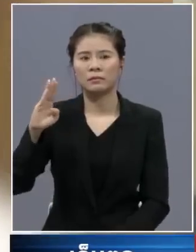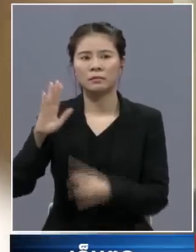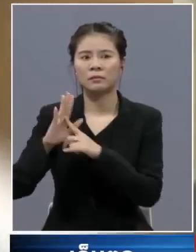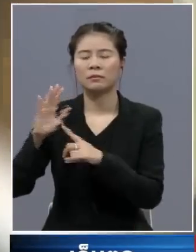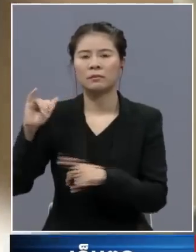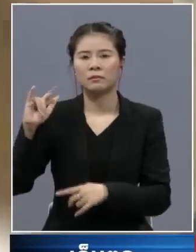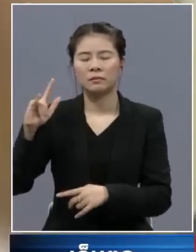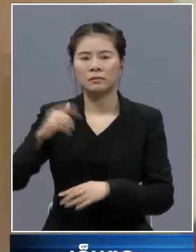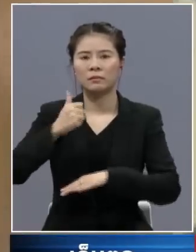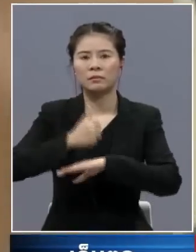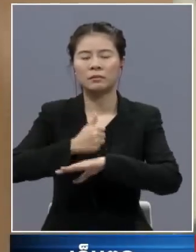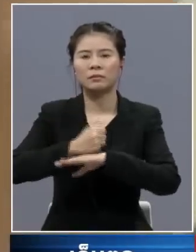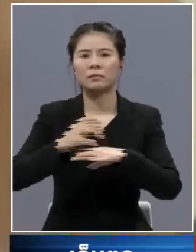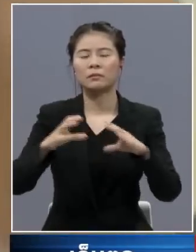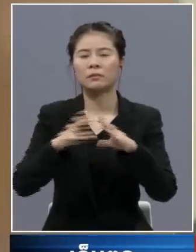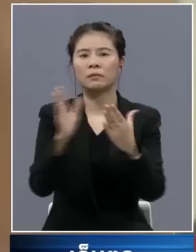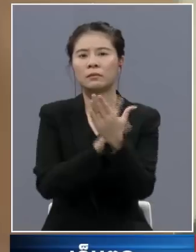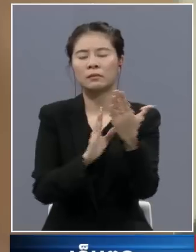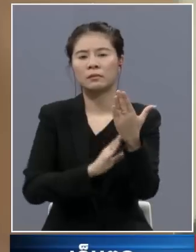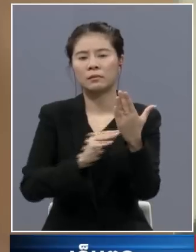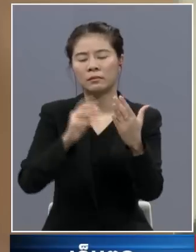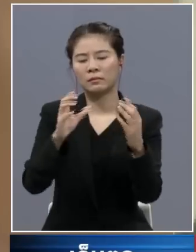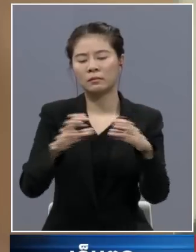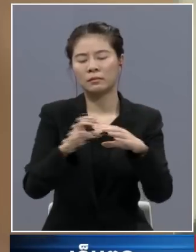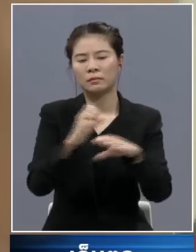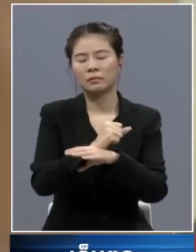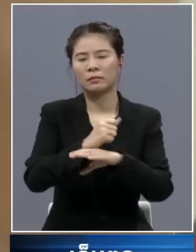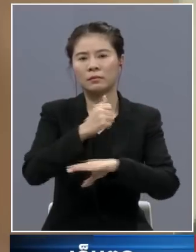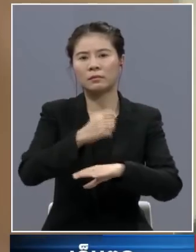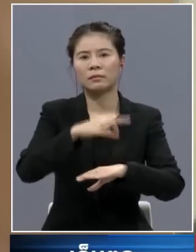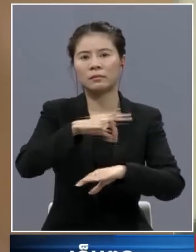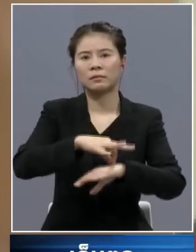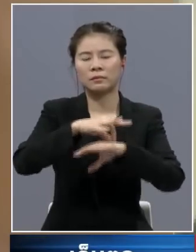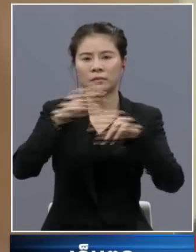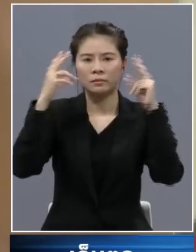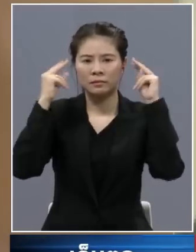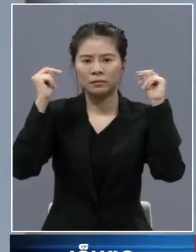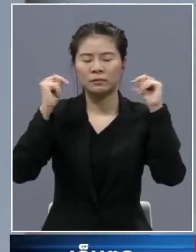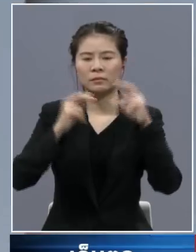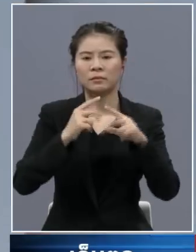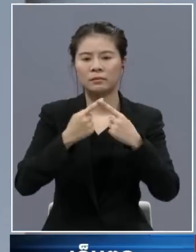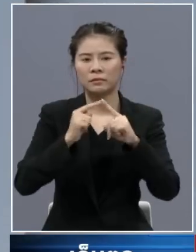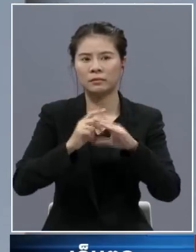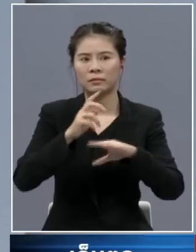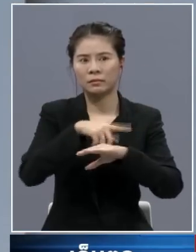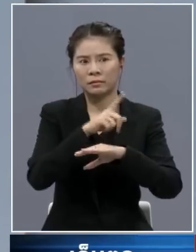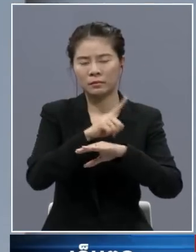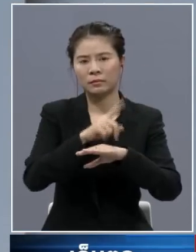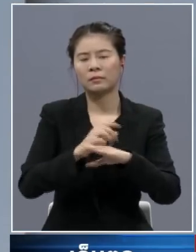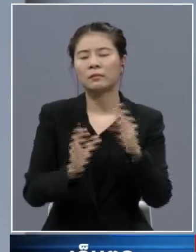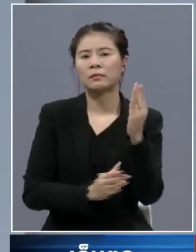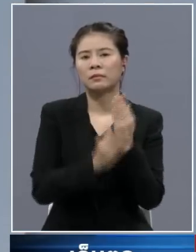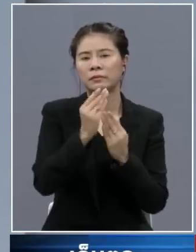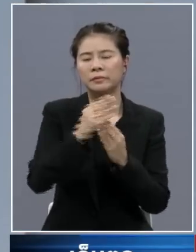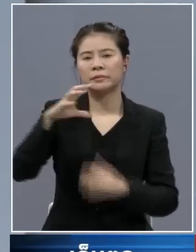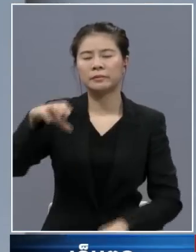น้าพรรคชาติไทยในขณะนั้นมาดำรงตำแหน่งนายกแทนแต่ดร.อาทิตย์ฮะในฐานะประธานสภาผู้แทนราษฎร